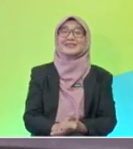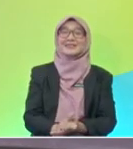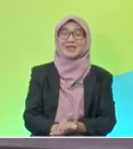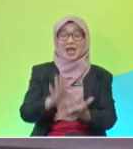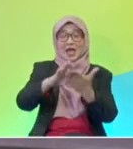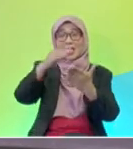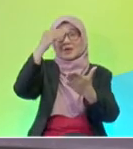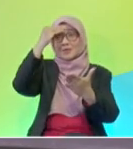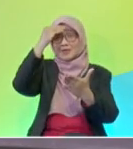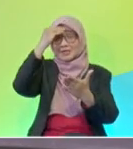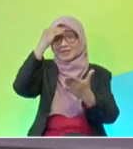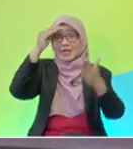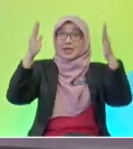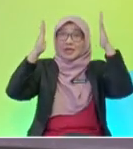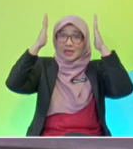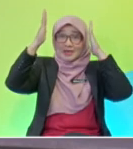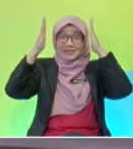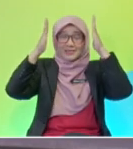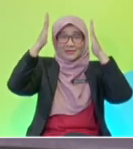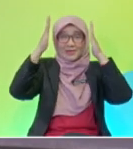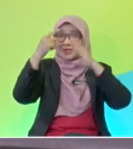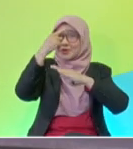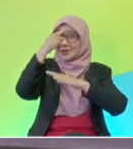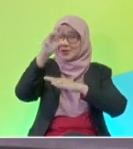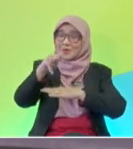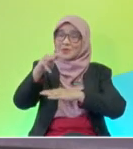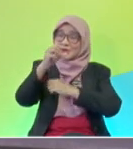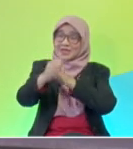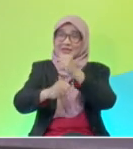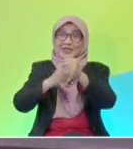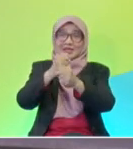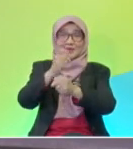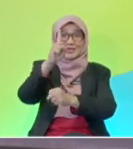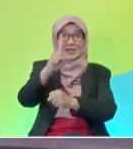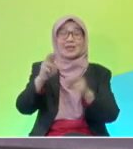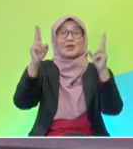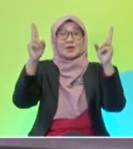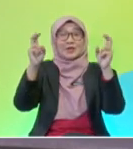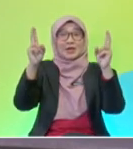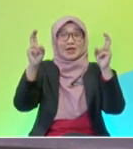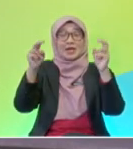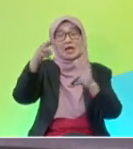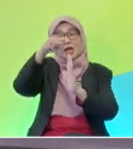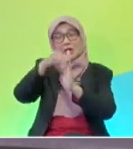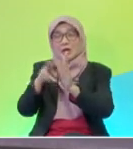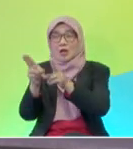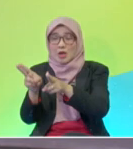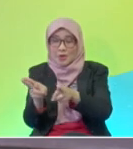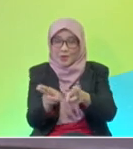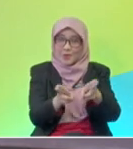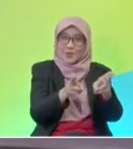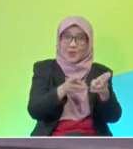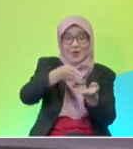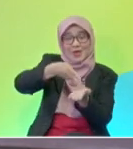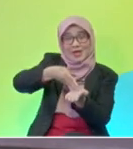belajar mata pelajaran bahasa Melayu untuk murid-murid tahun 1 dengan tajuknya mengurus belanja wah